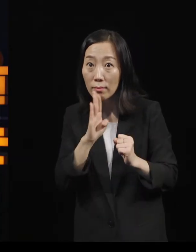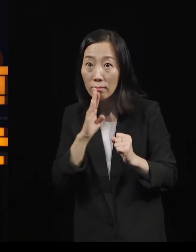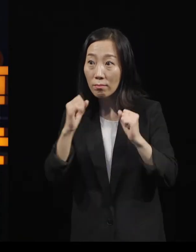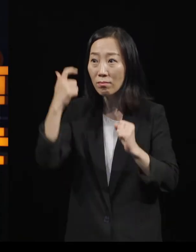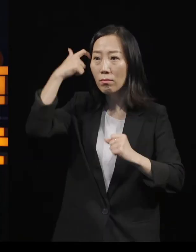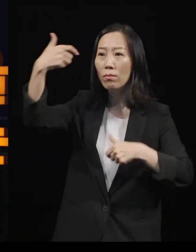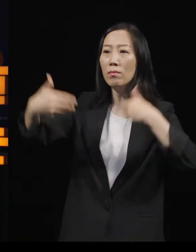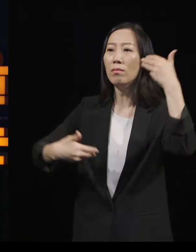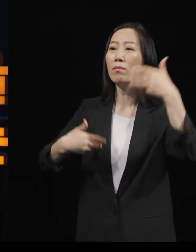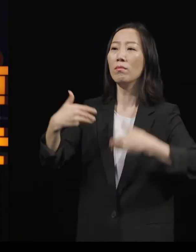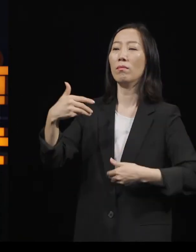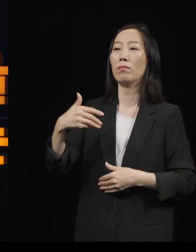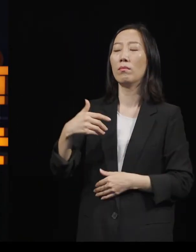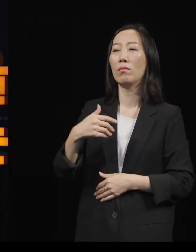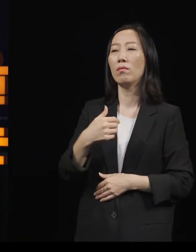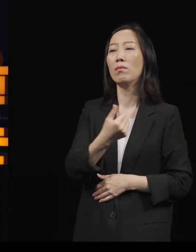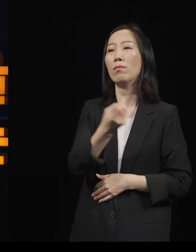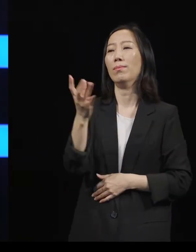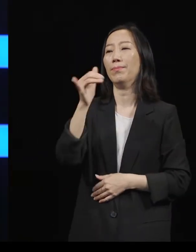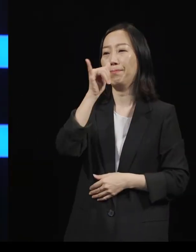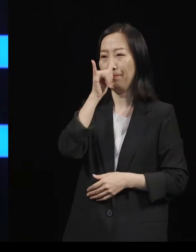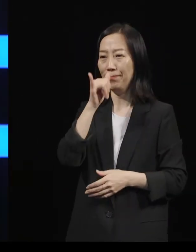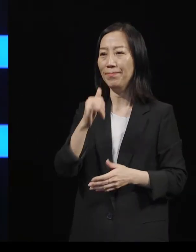찾아와서 물어보시는 분들도 계십니다.